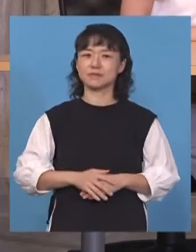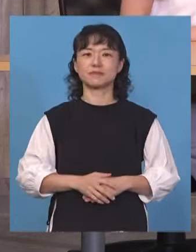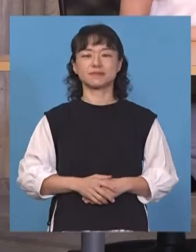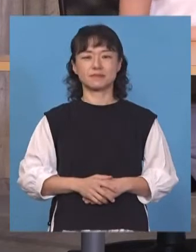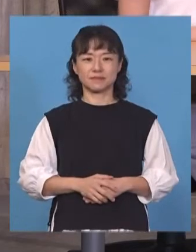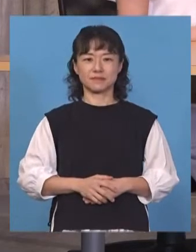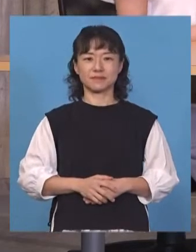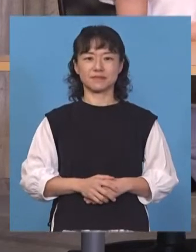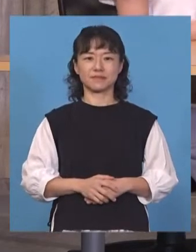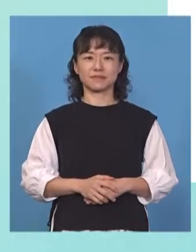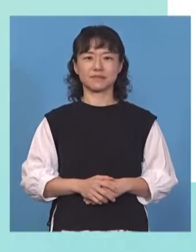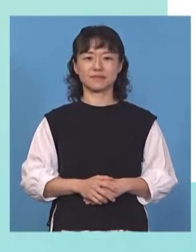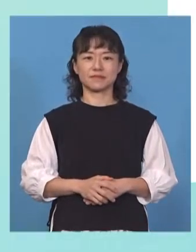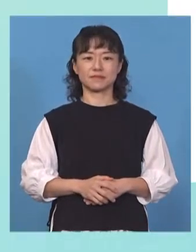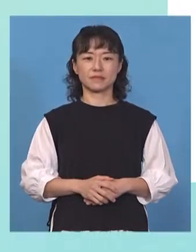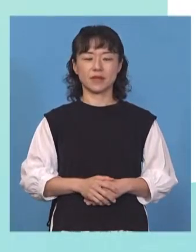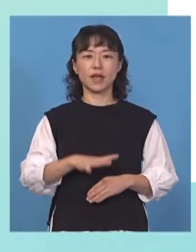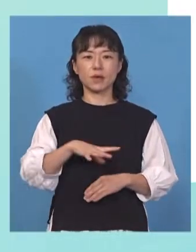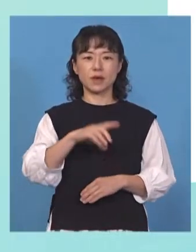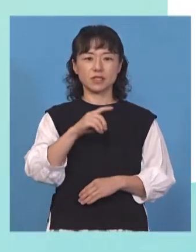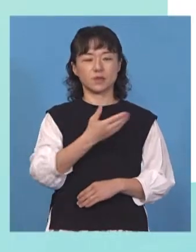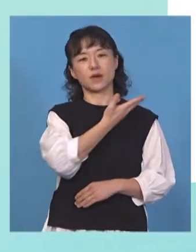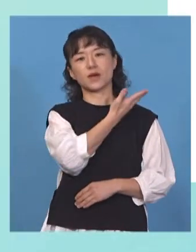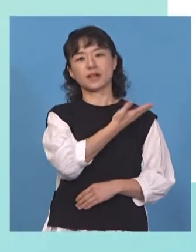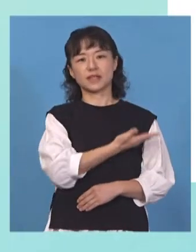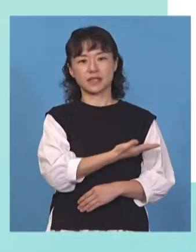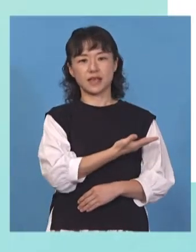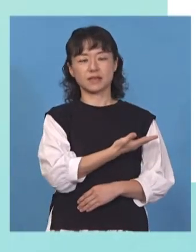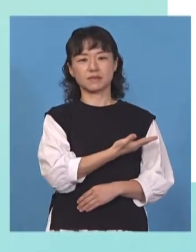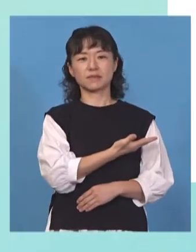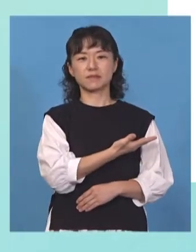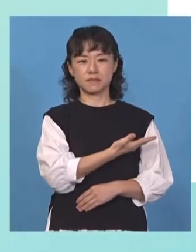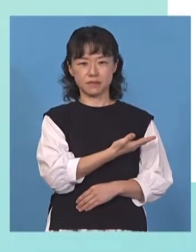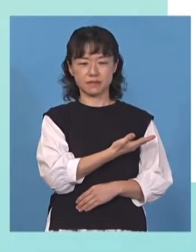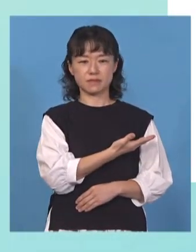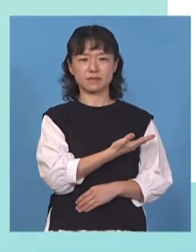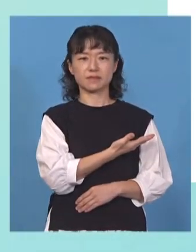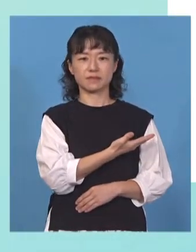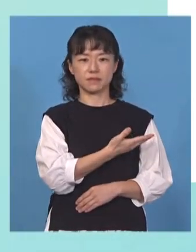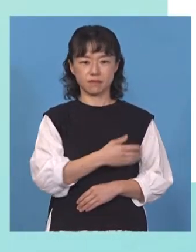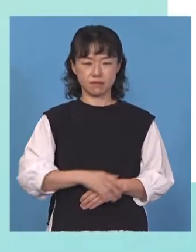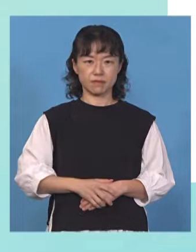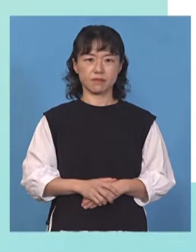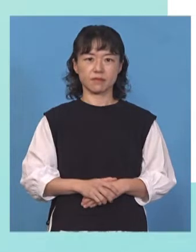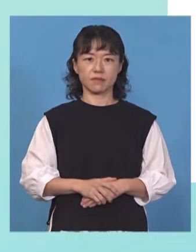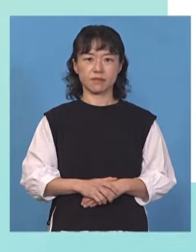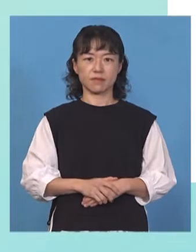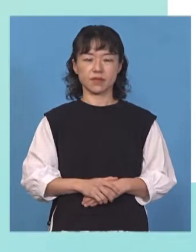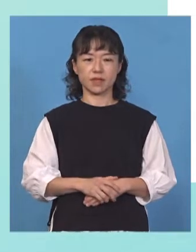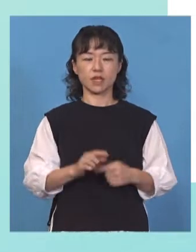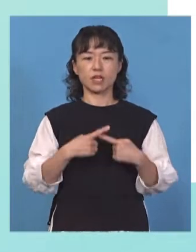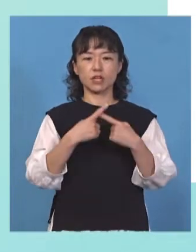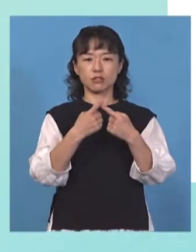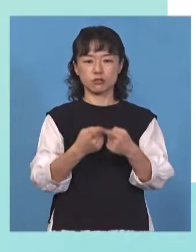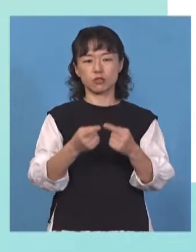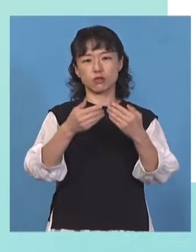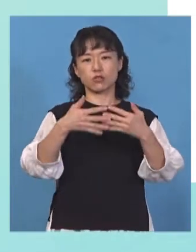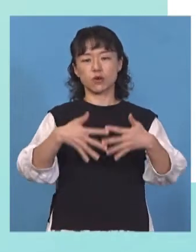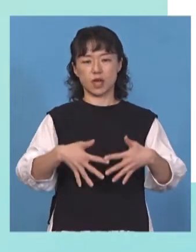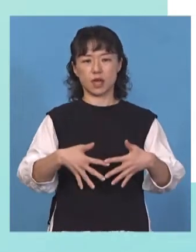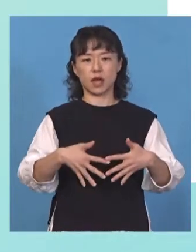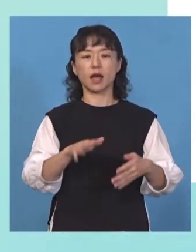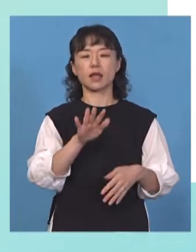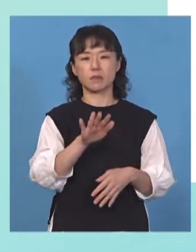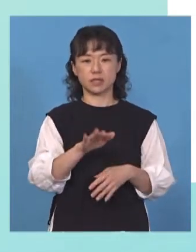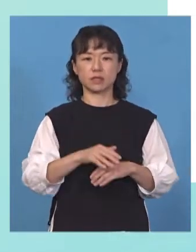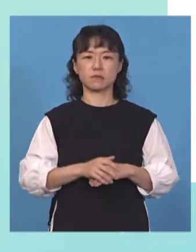。まずはこちらのテロップをご覧ください。 はい。 幼稚園や認定こども園などにはそれぞれ入所